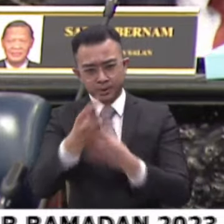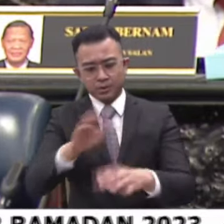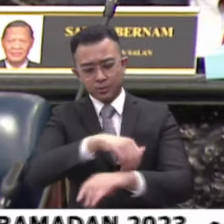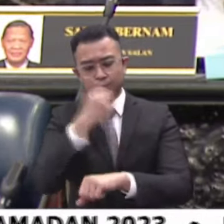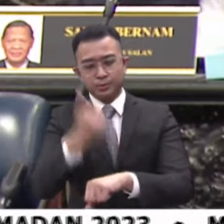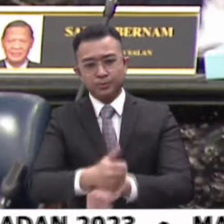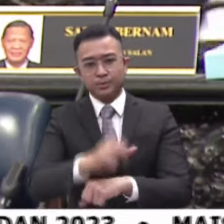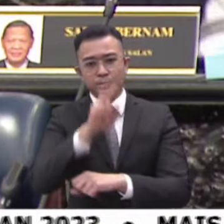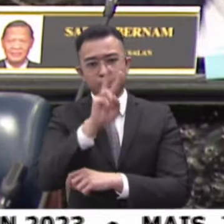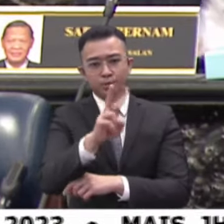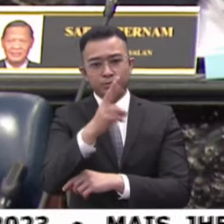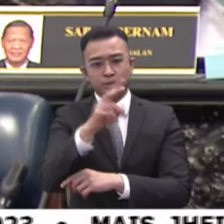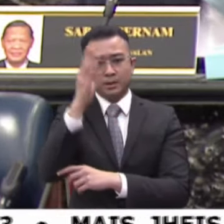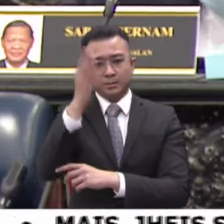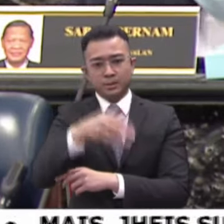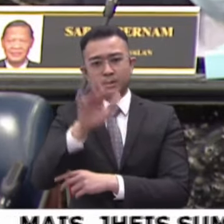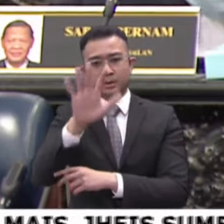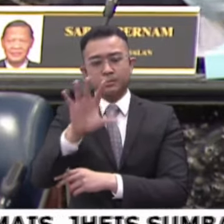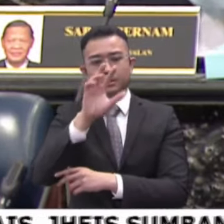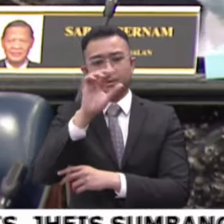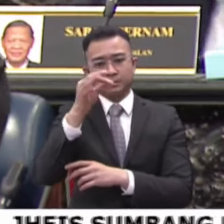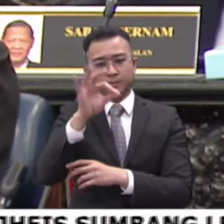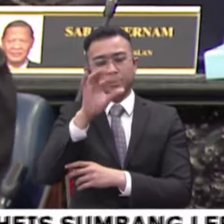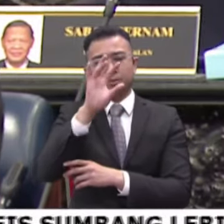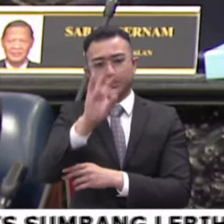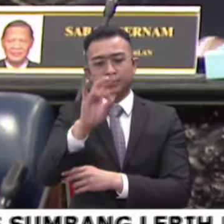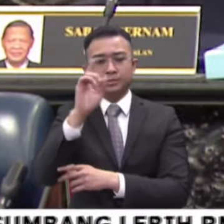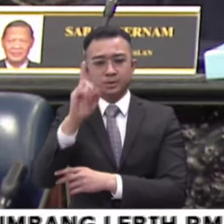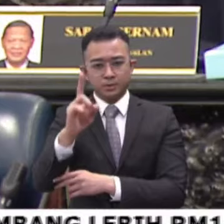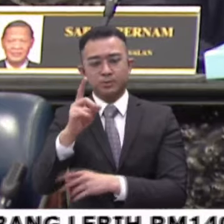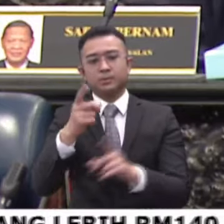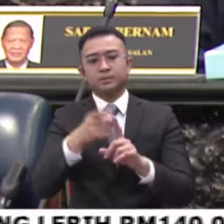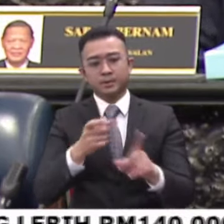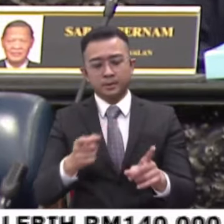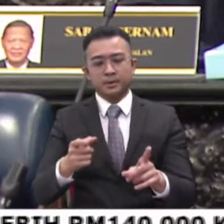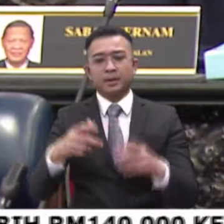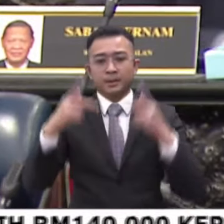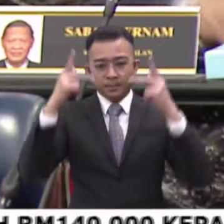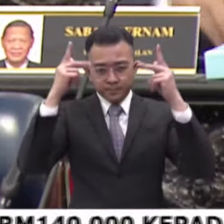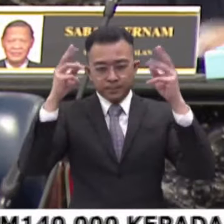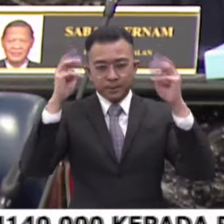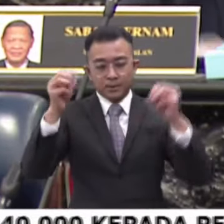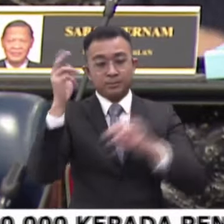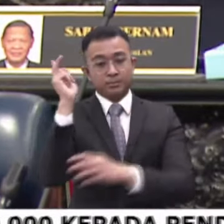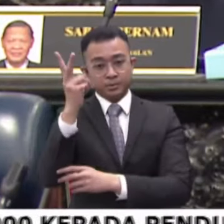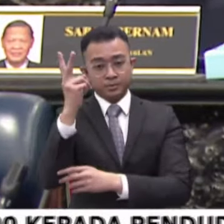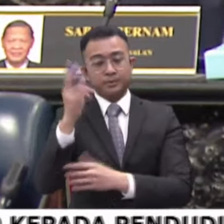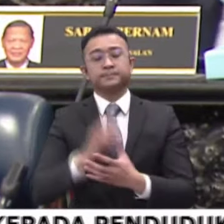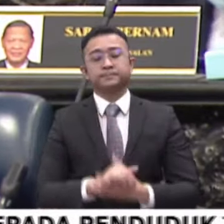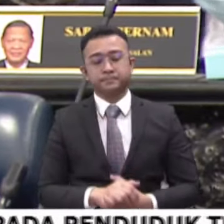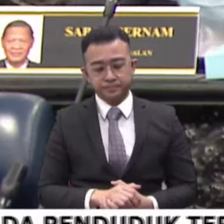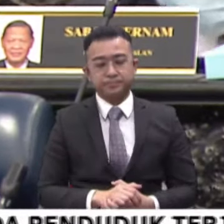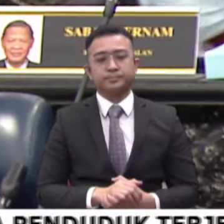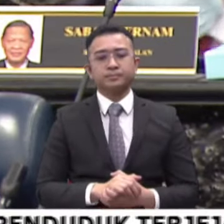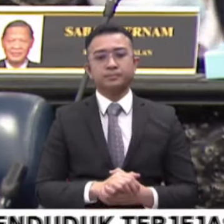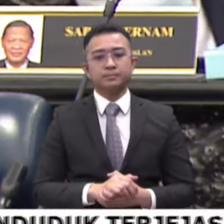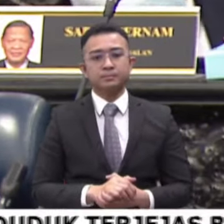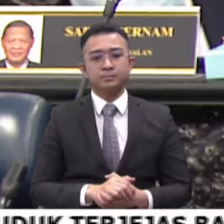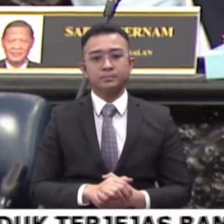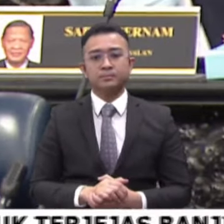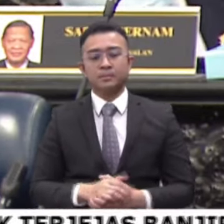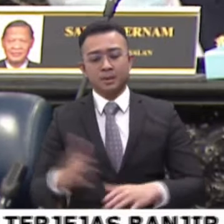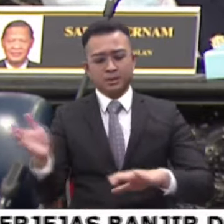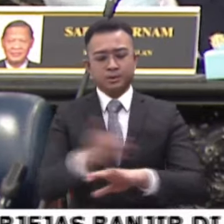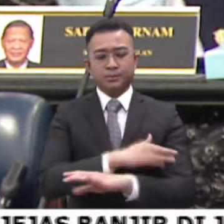penubuhannya pada 12 Mei 1971 oleh Perdana Menteri yang kedua, allahyarham Tun Abdul Razak bin Hussein.